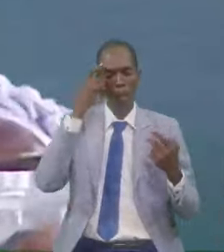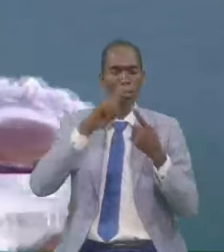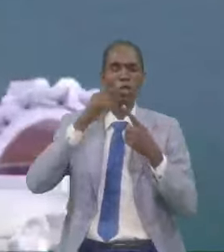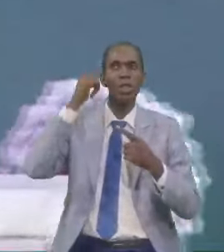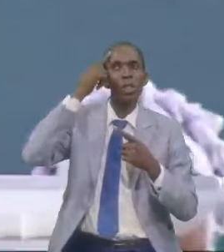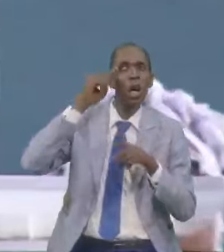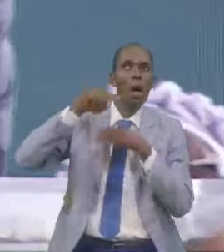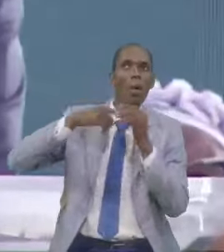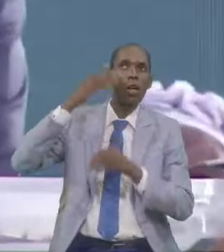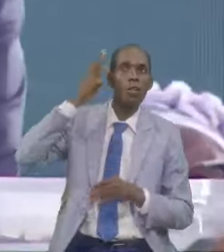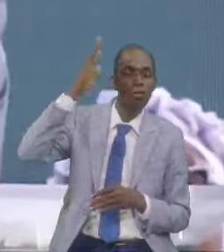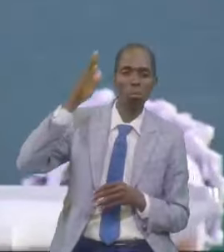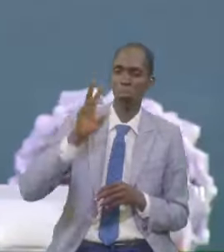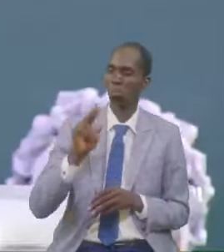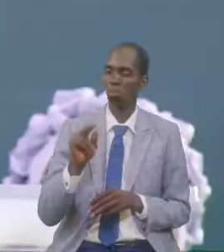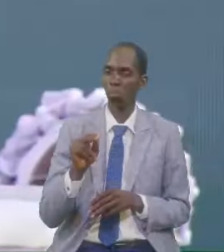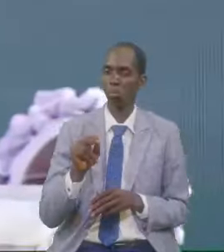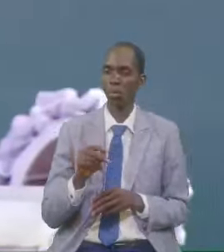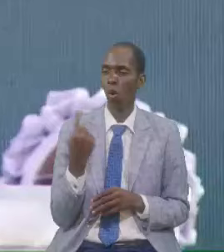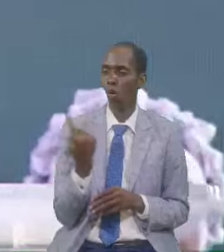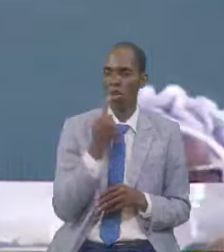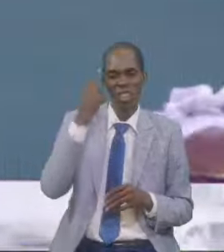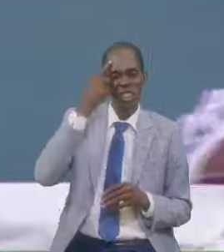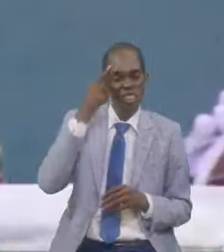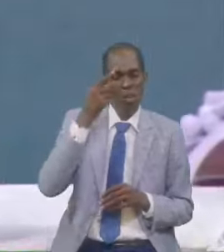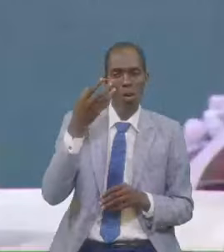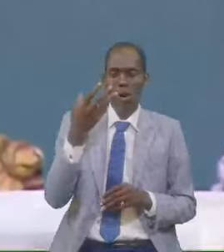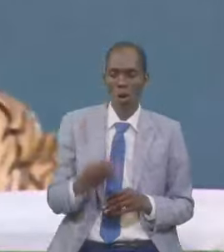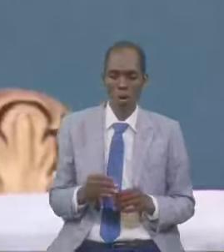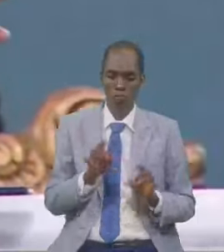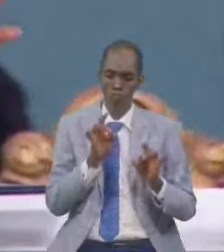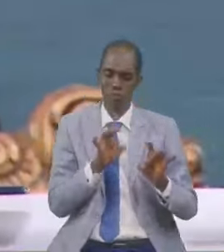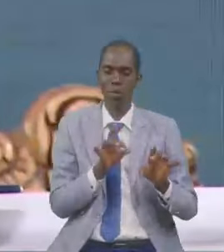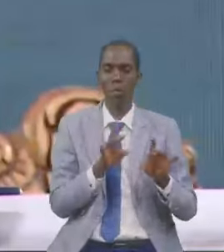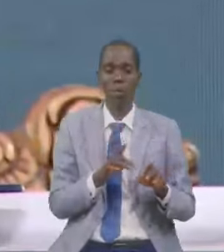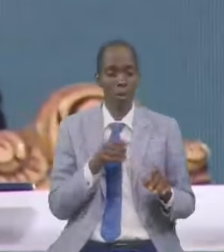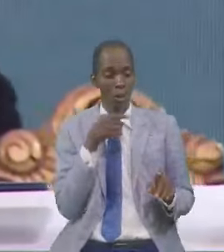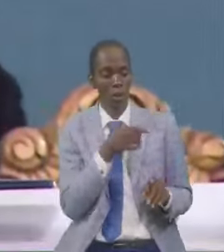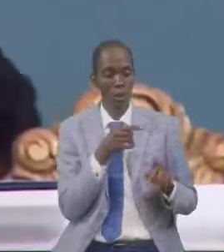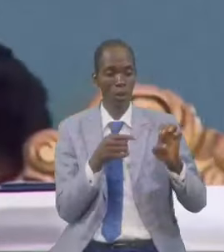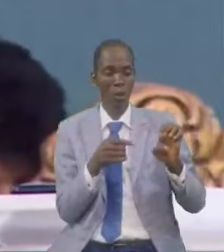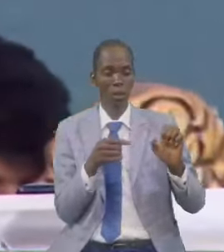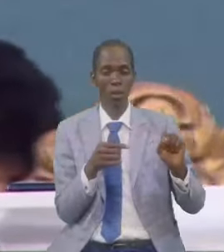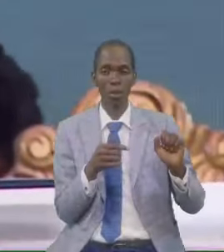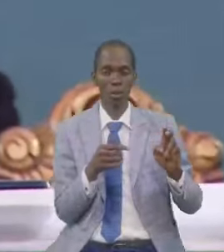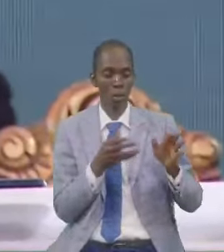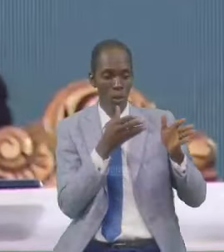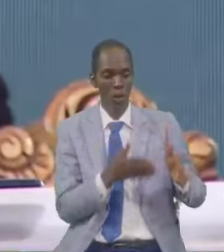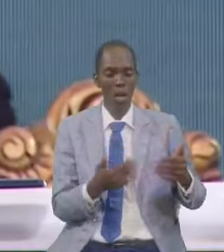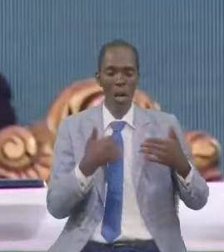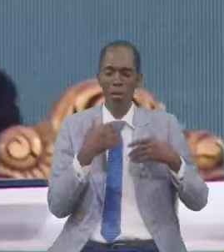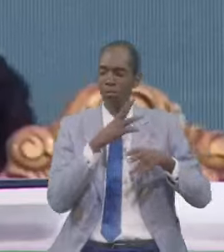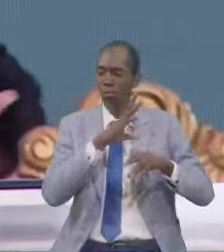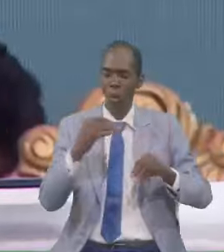had no mind to think of any vision. దర్శనం గురించి యోచించే మనసు అతనికి లేదు. He had no mind of thinking how can I be a hero. ఒక